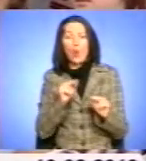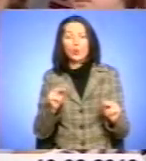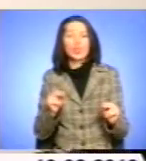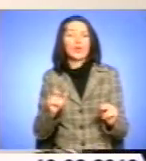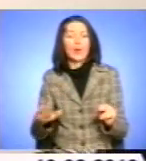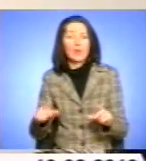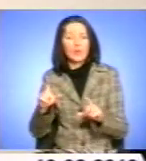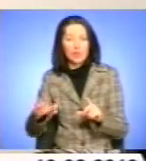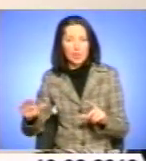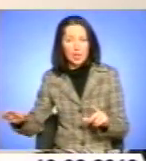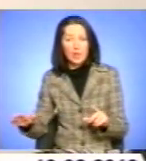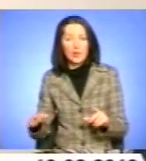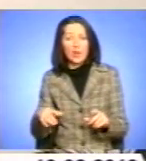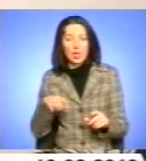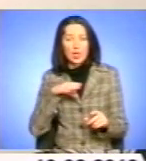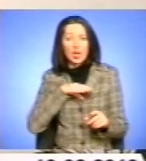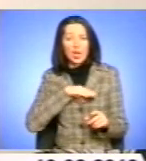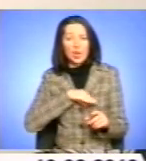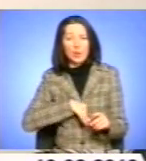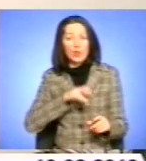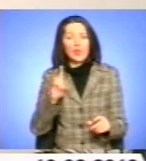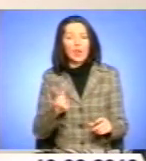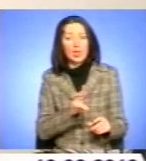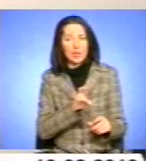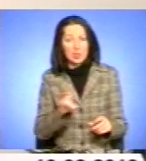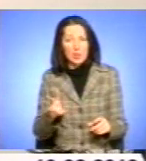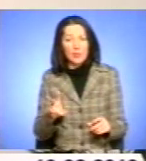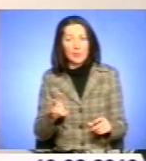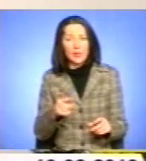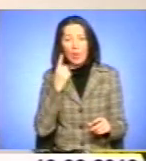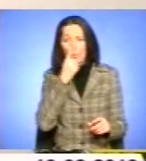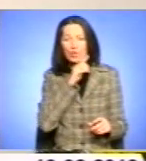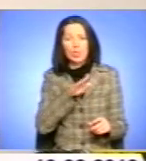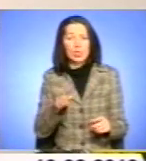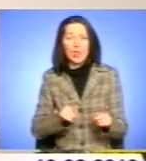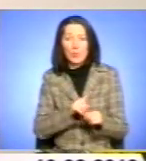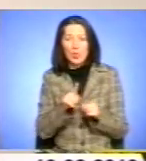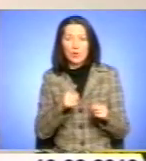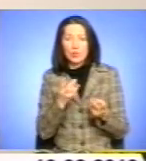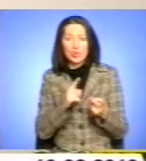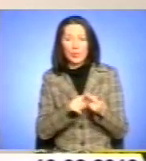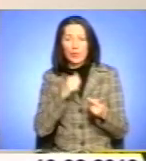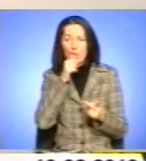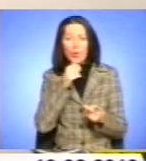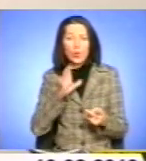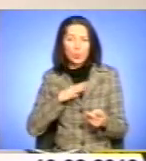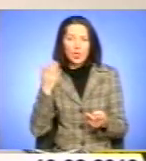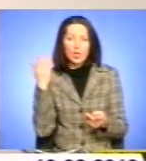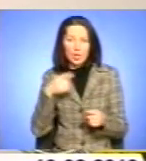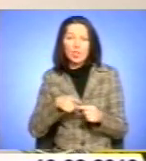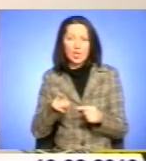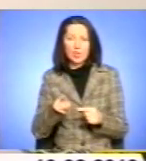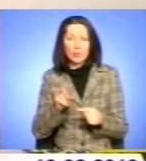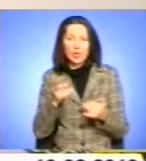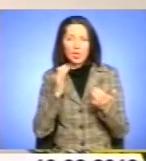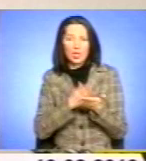закладу. Очі людей міняються. Вони були рік тому, а ще півтора року тому вони були інакшими, ті очі, ніж вони є сьогодні. Це не можна